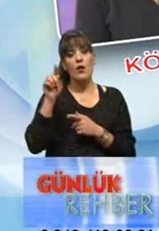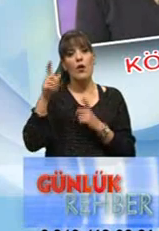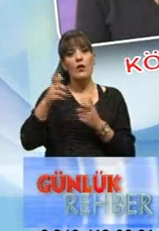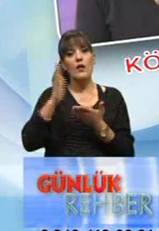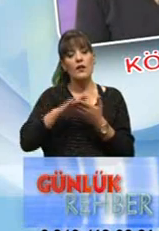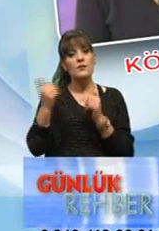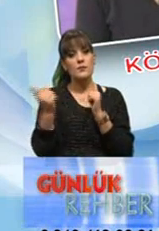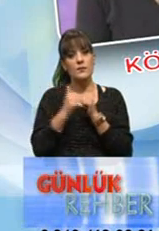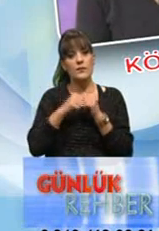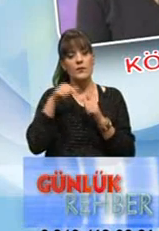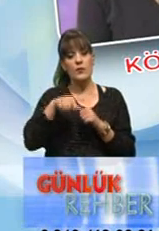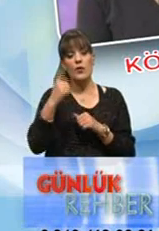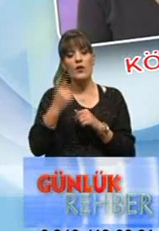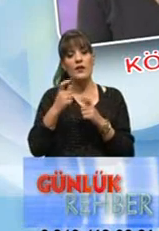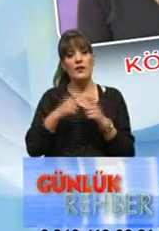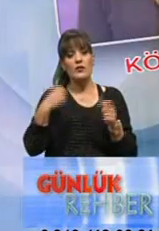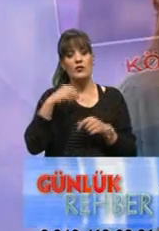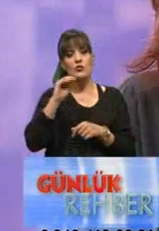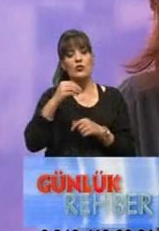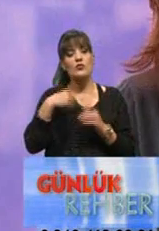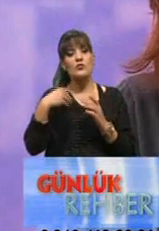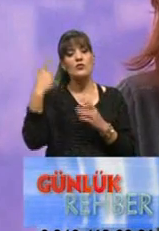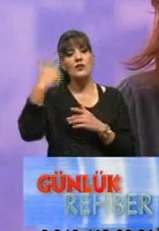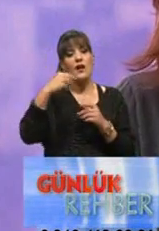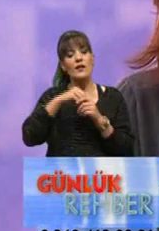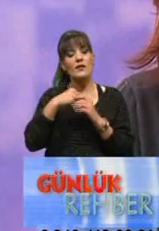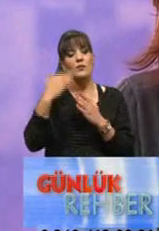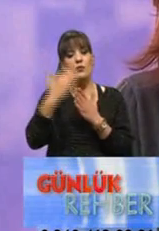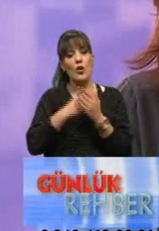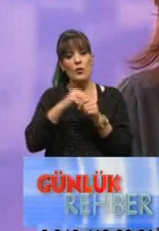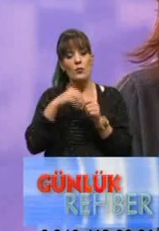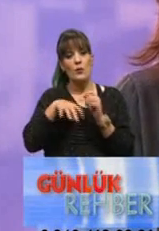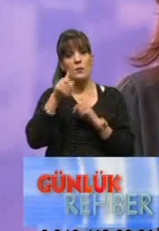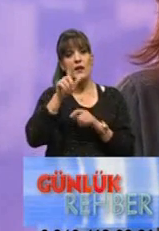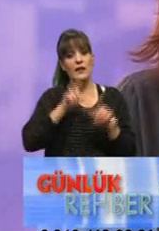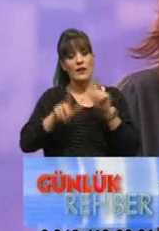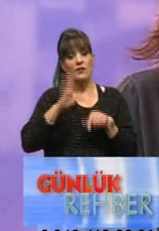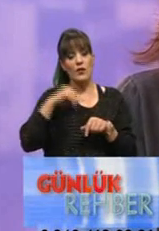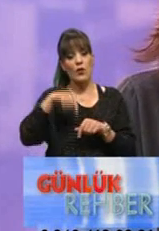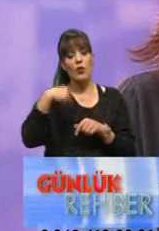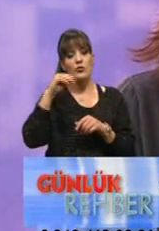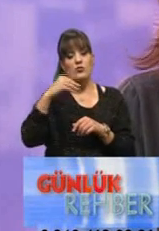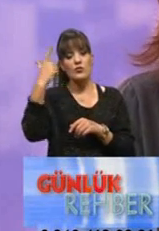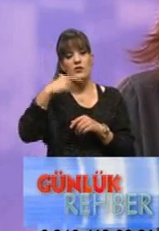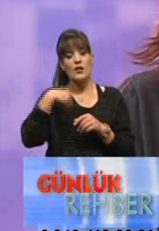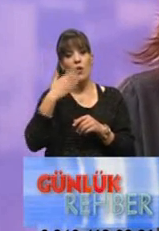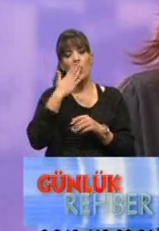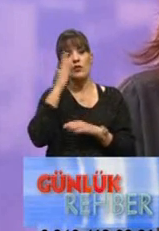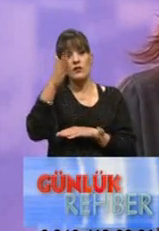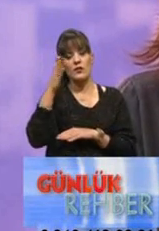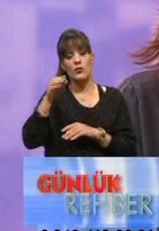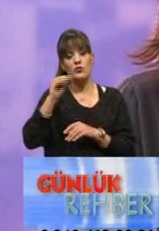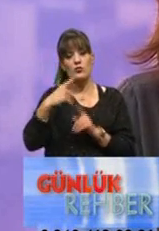Oradaki arkadaşımla birlikte şu şekilde geliştirdik. Çocuk yayınları bölümünde bir ihtiyaç vardı. Çünkü onlar yayınlarıyla zaten okullara gidip